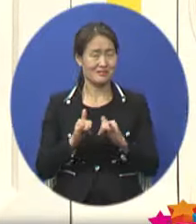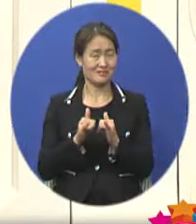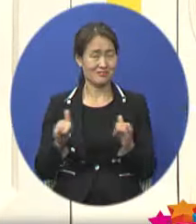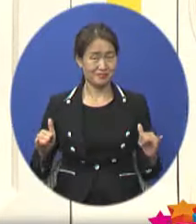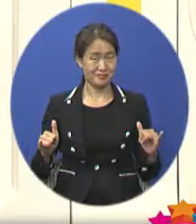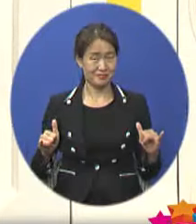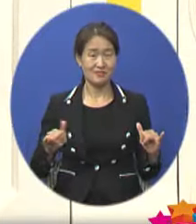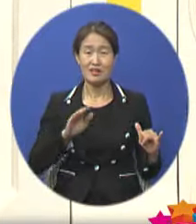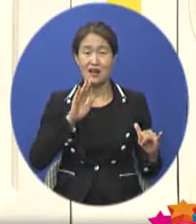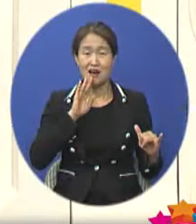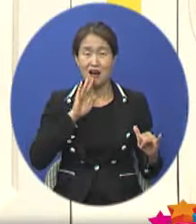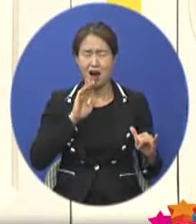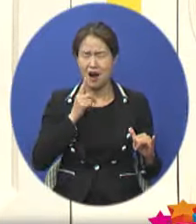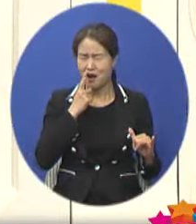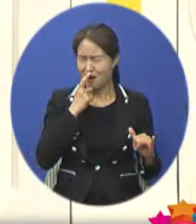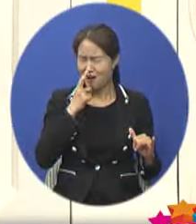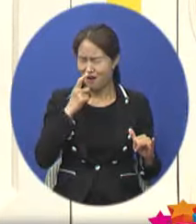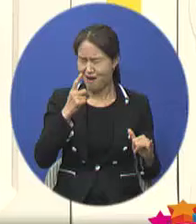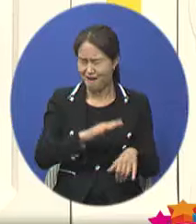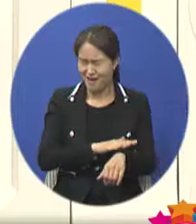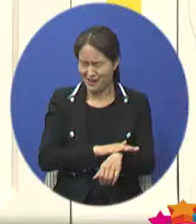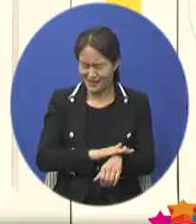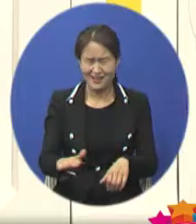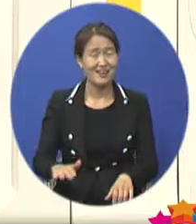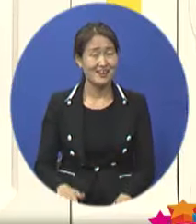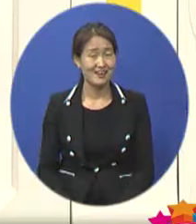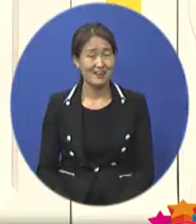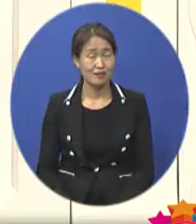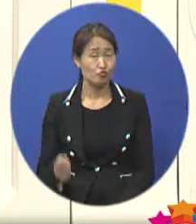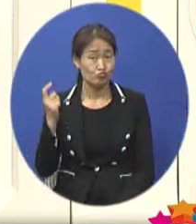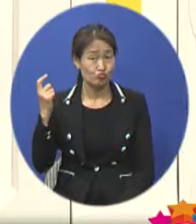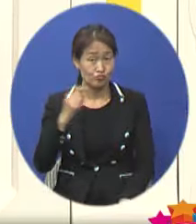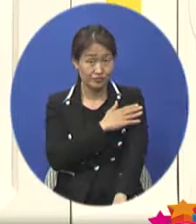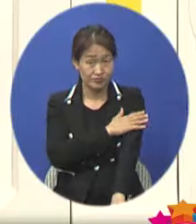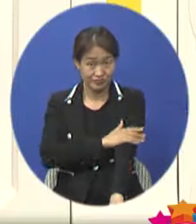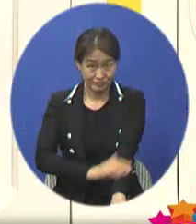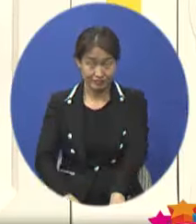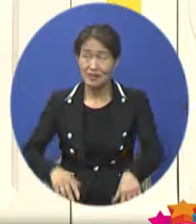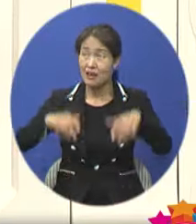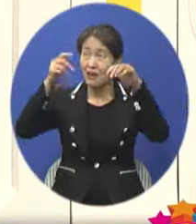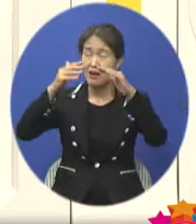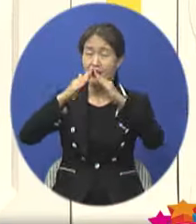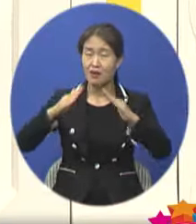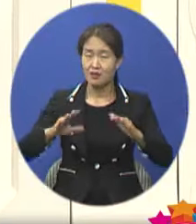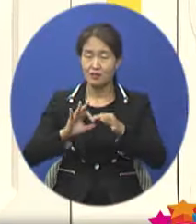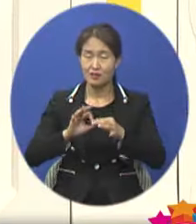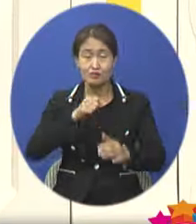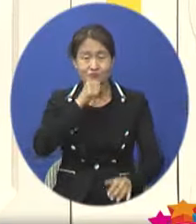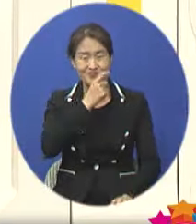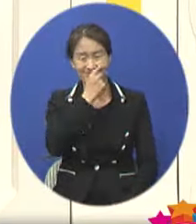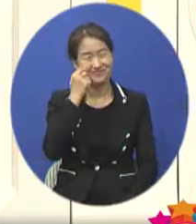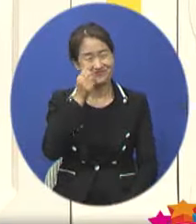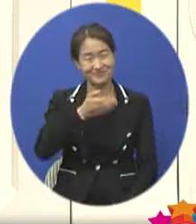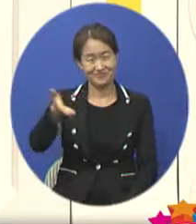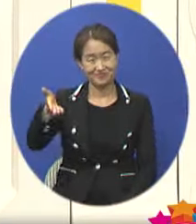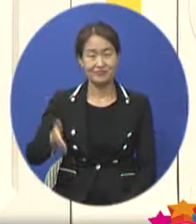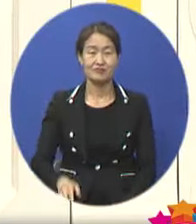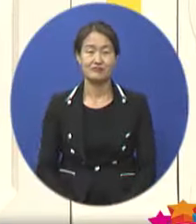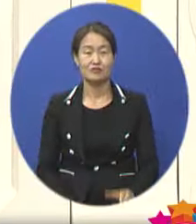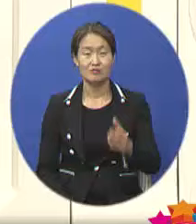참여자이신데요. 아주 네. 하이라이트를 멋지게 장식을 해주셨습니다. 네, 잘 들었습니다. 네. 비 내리는 호남선. 네, 점수 볼게요. 점수 보여